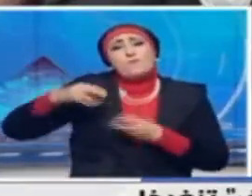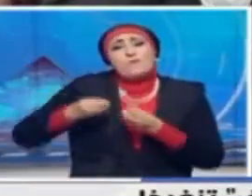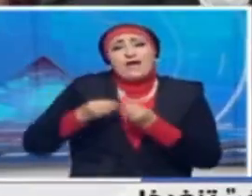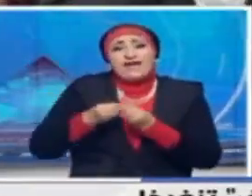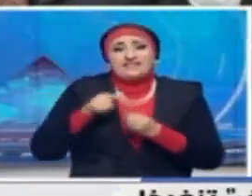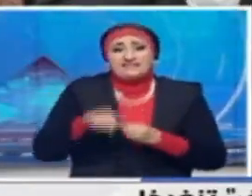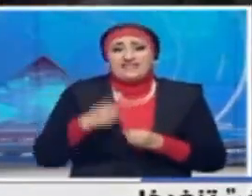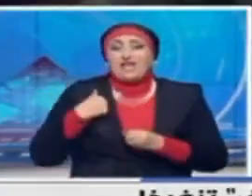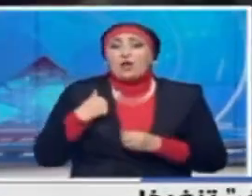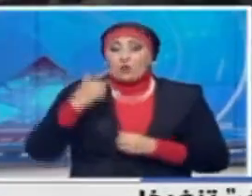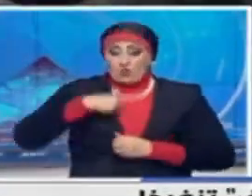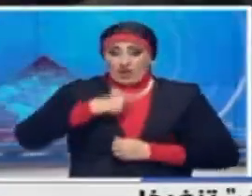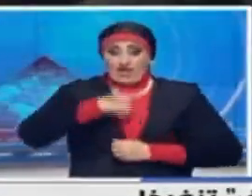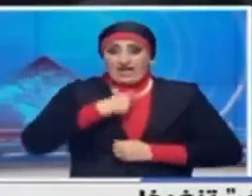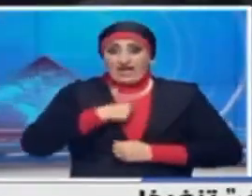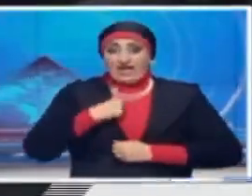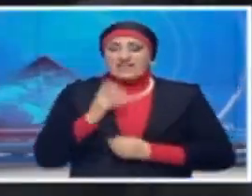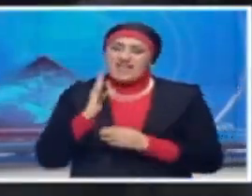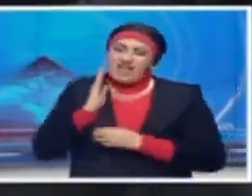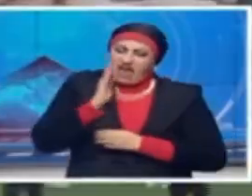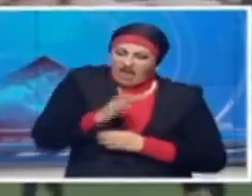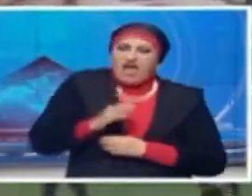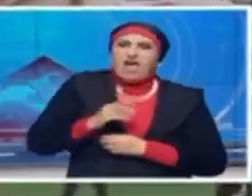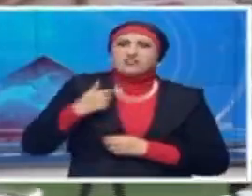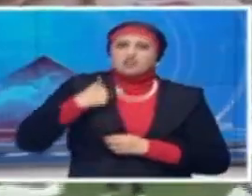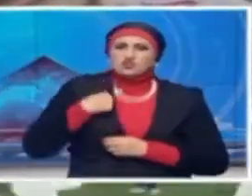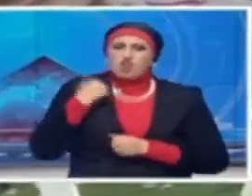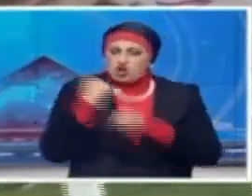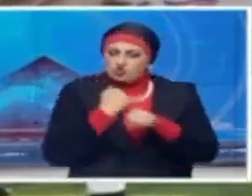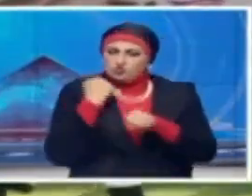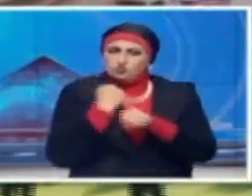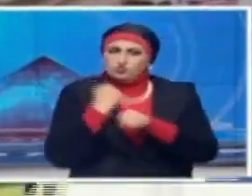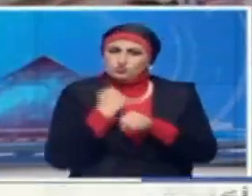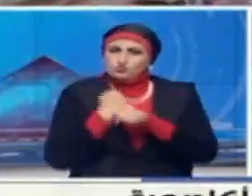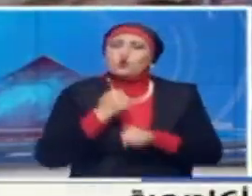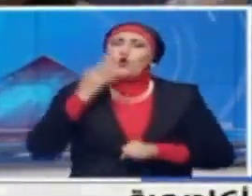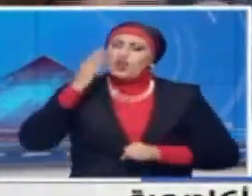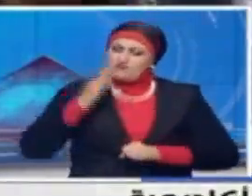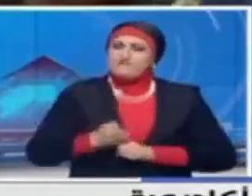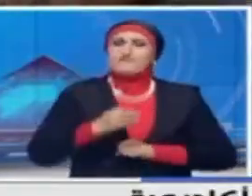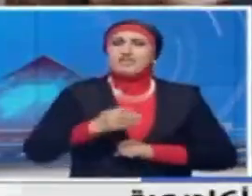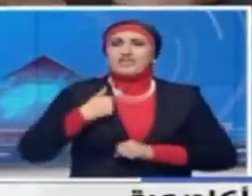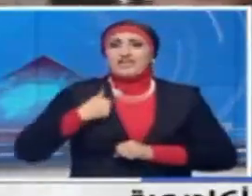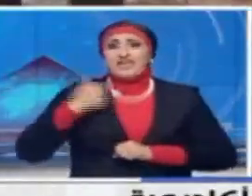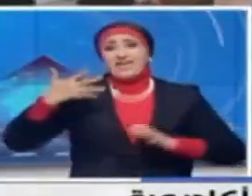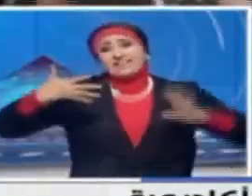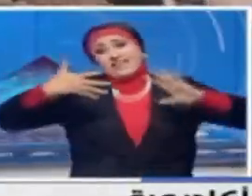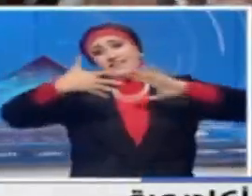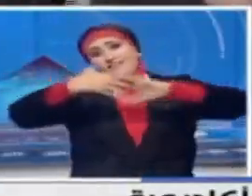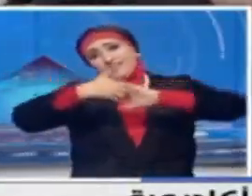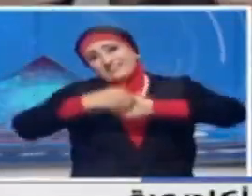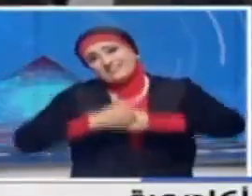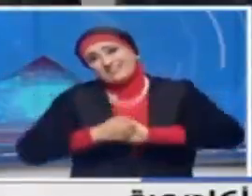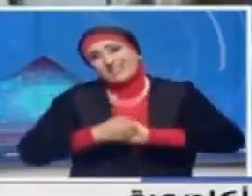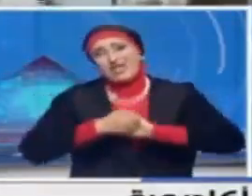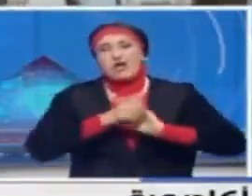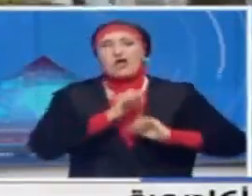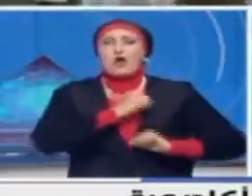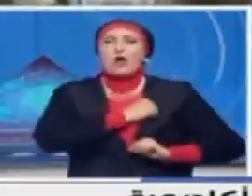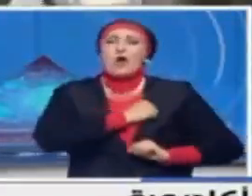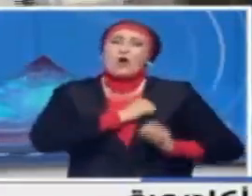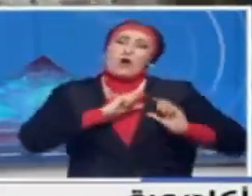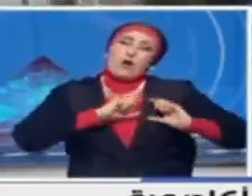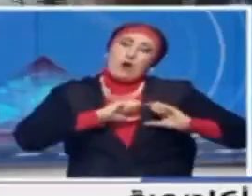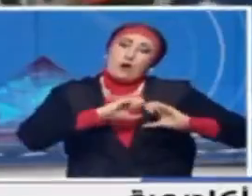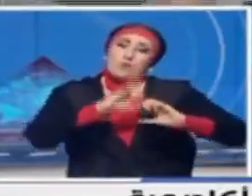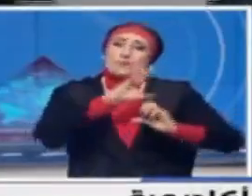نبني عزيمة وعمل، إيدك في إيدي حبنا